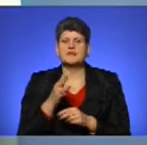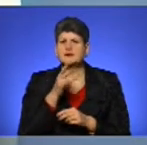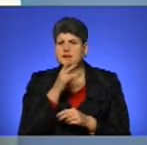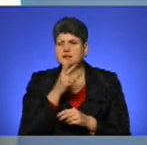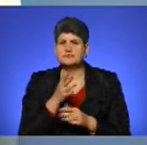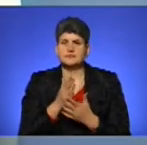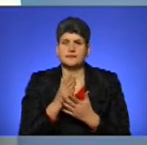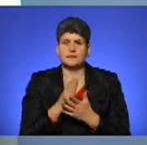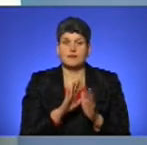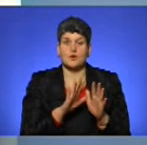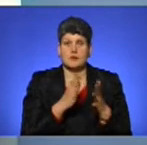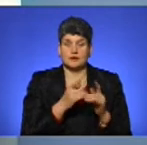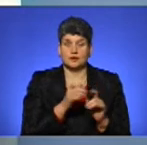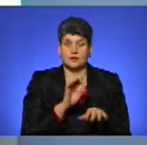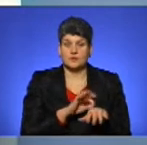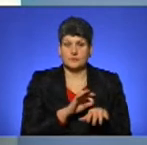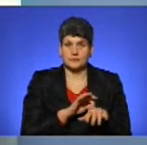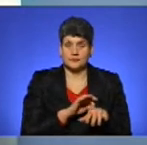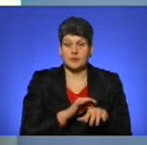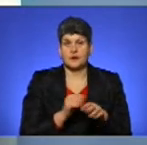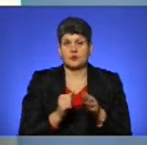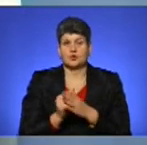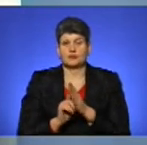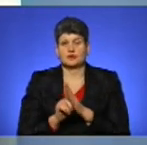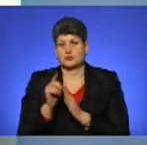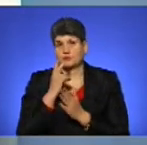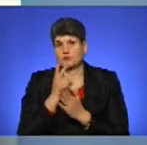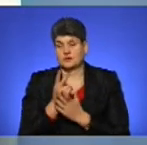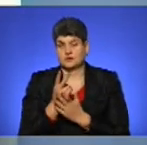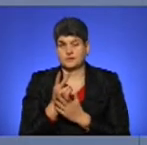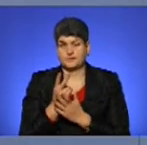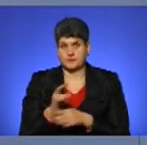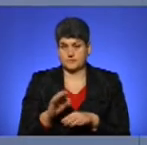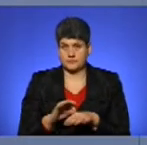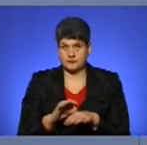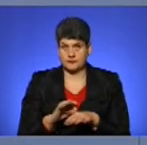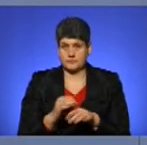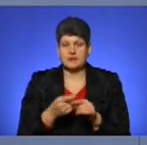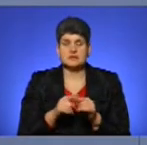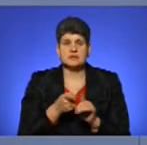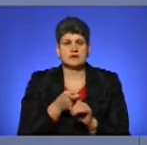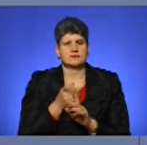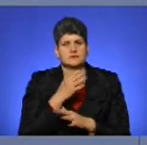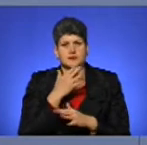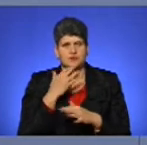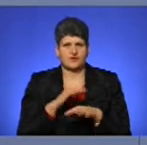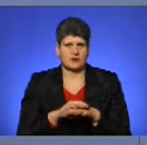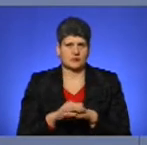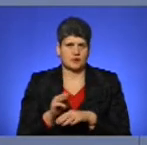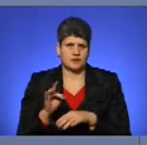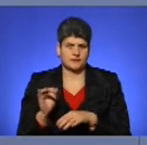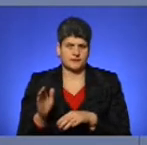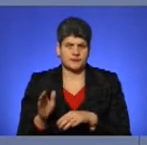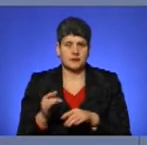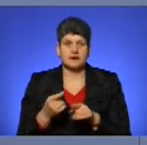від моменту інфікування до моменту проявів симптомів? Це залежить від багатьох факторів.